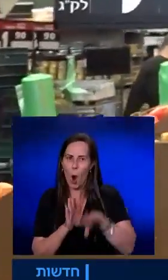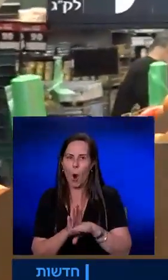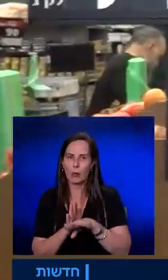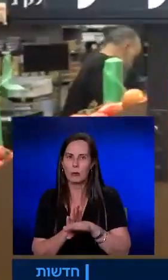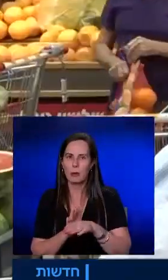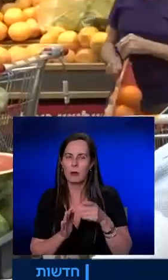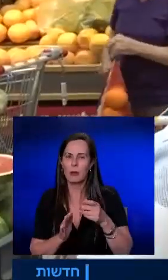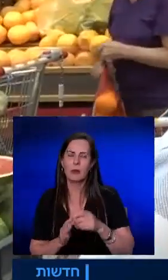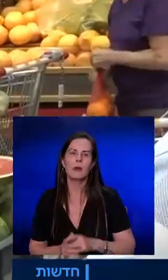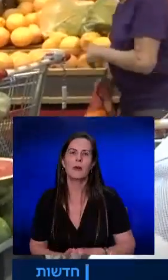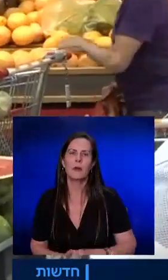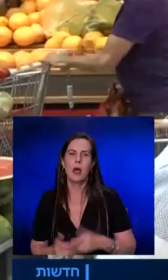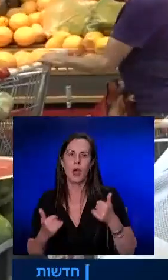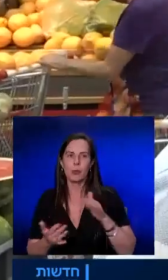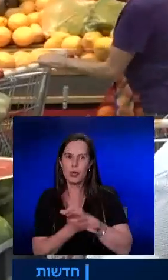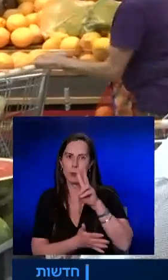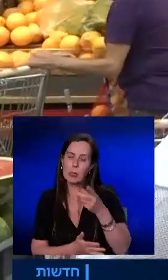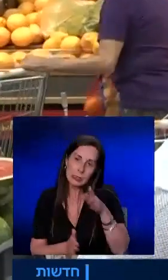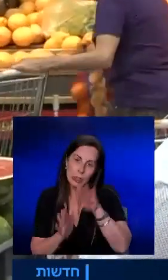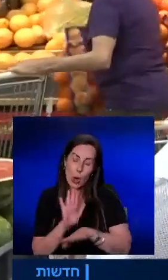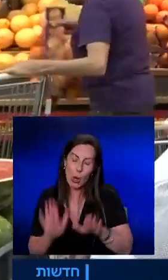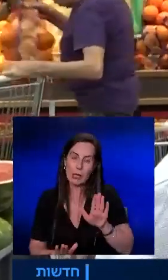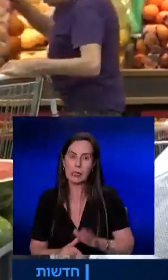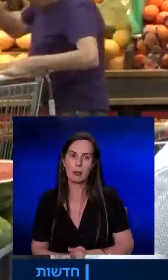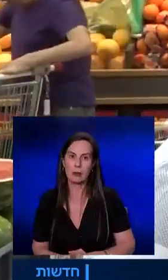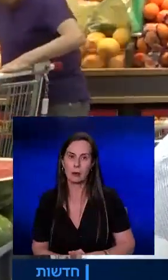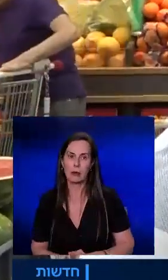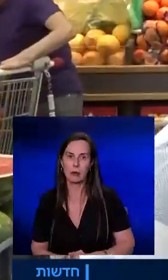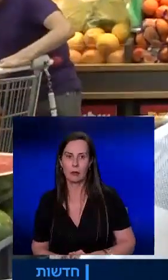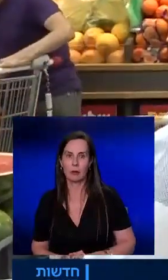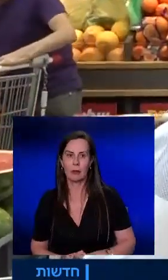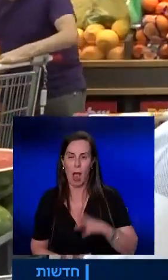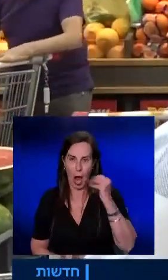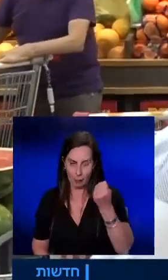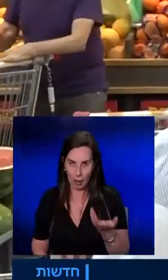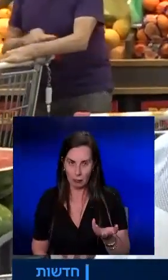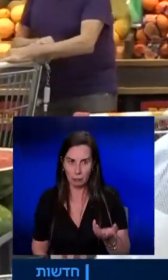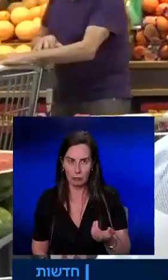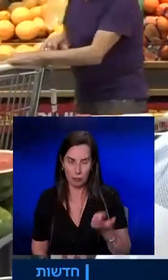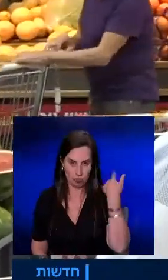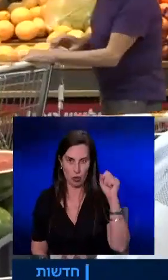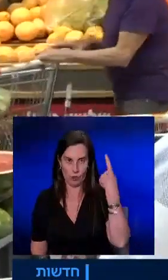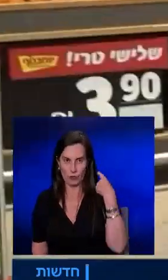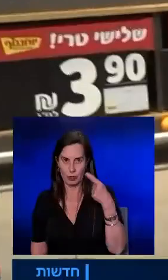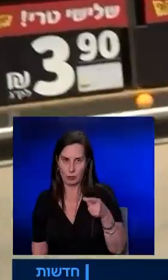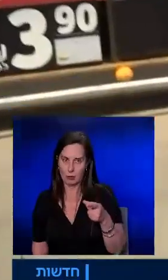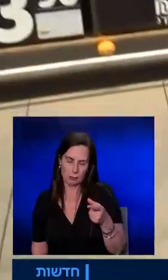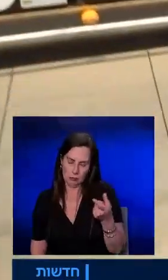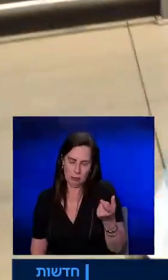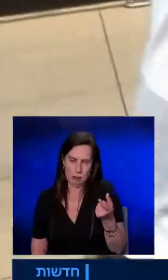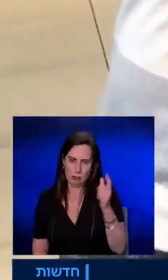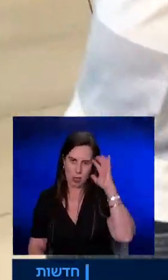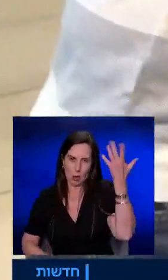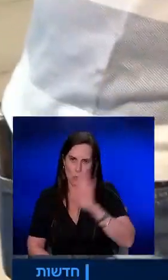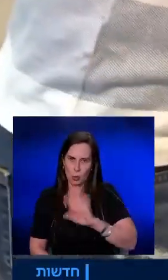במחירי הקרן. היום 12 שקלים זה זול יחסית, כי 40 שקלים אני ראיתי לפני שבוע או משהו כזה. זה הזוי,